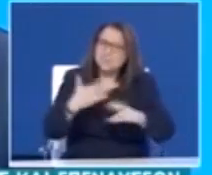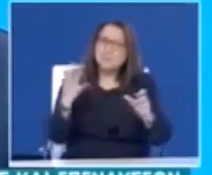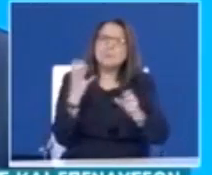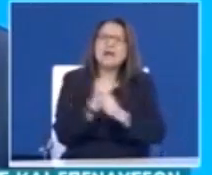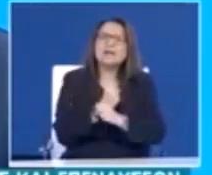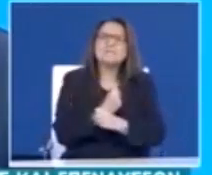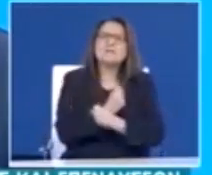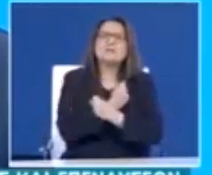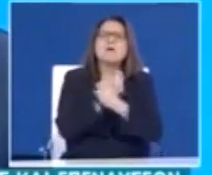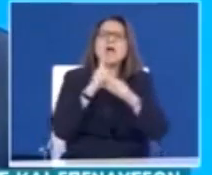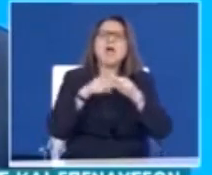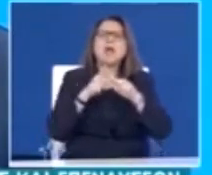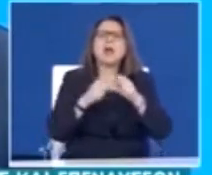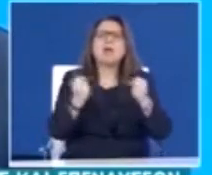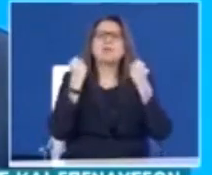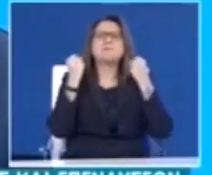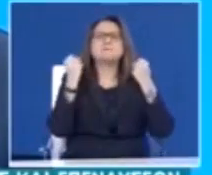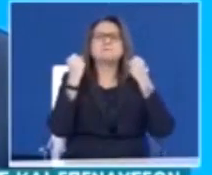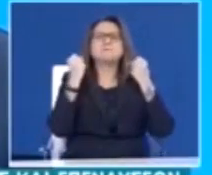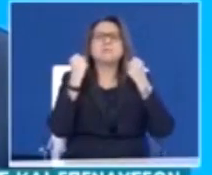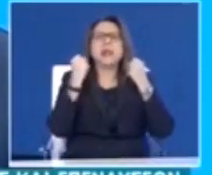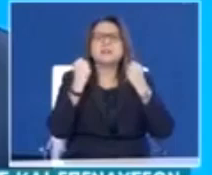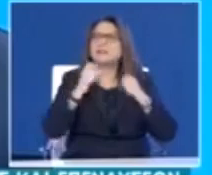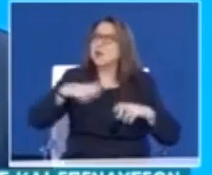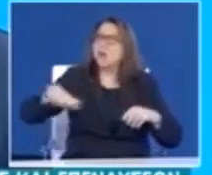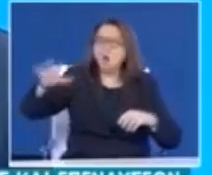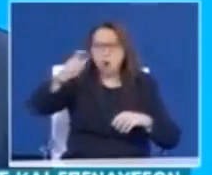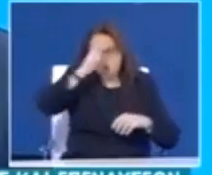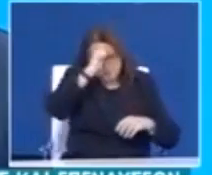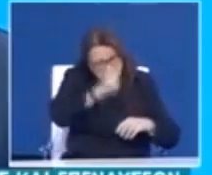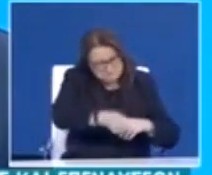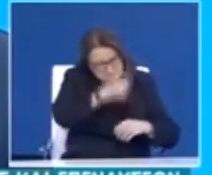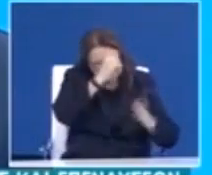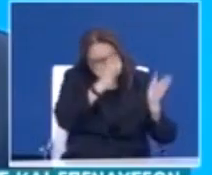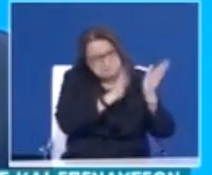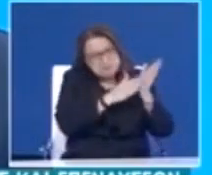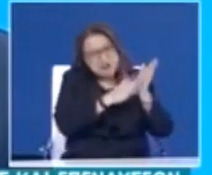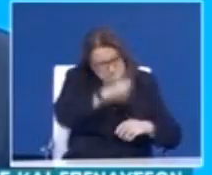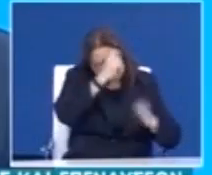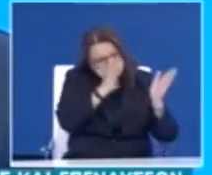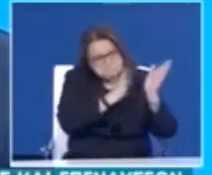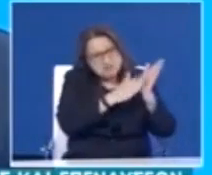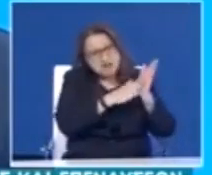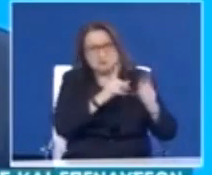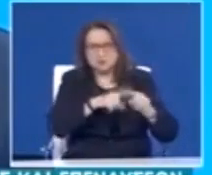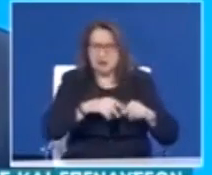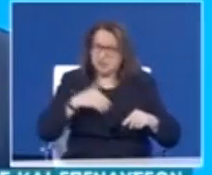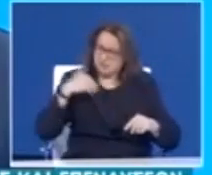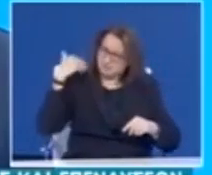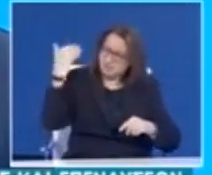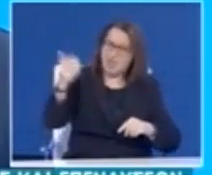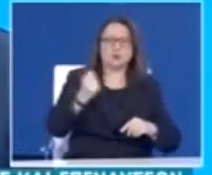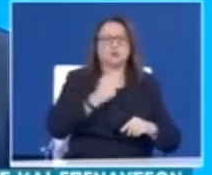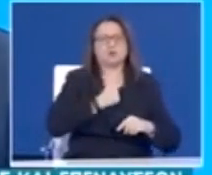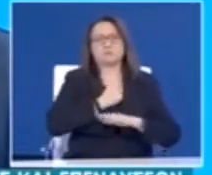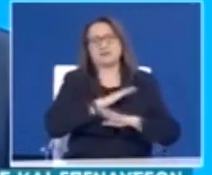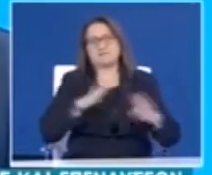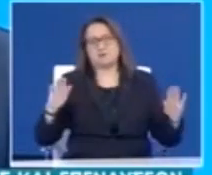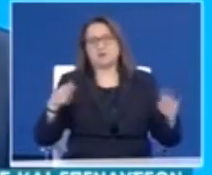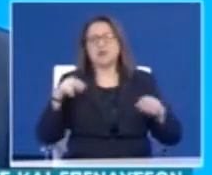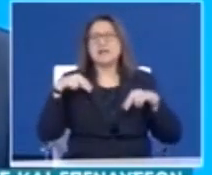που θα παίρνει και πάλι δίκαιους επένους για όλα όσα θα έχουμε επιτύχει μαζί. Το Υπουργείο Ανάπτυξης και όλη η κυβέρνηση